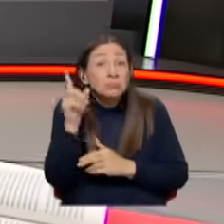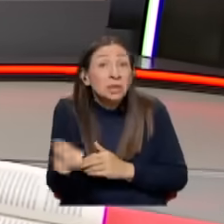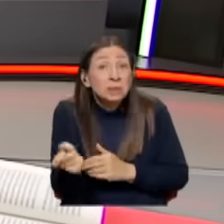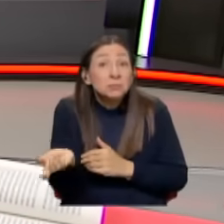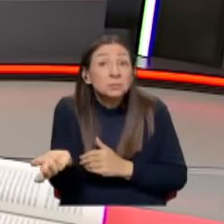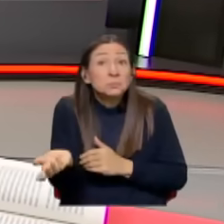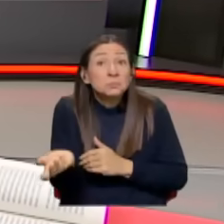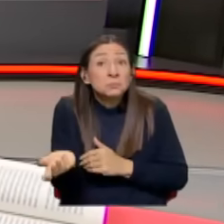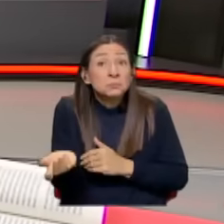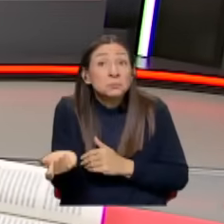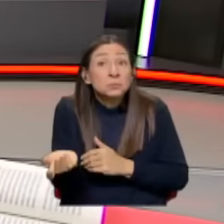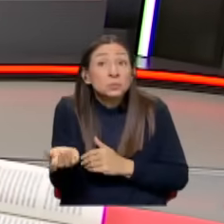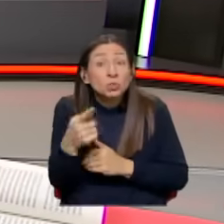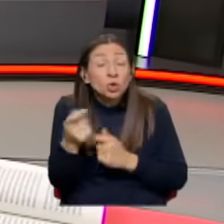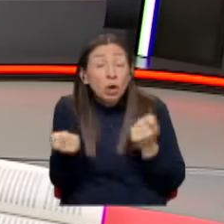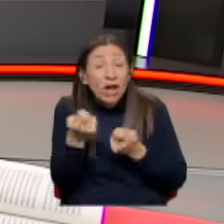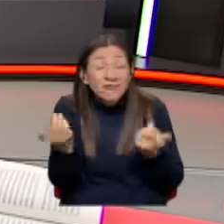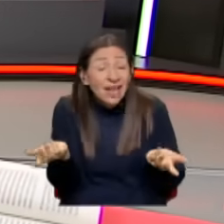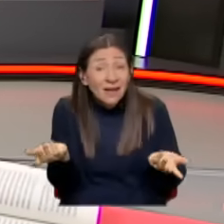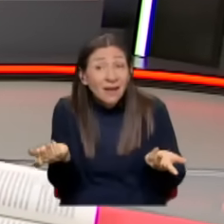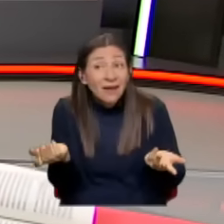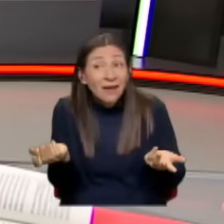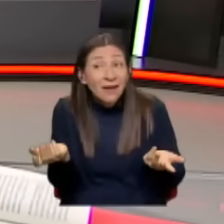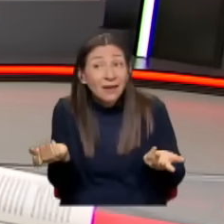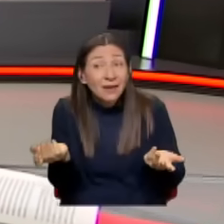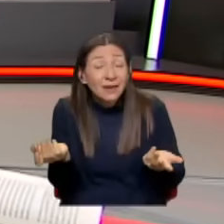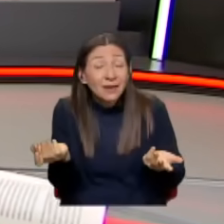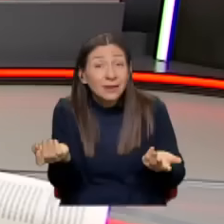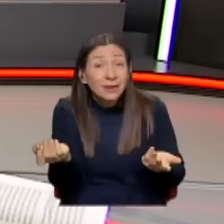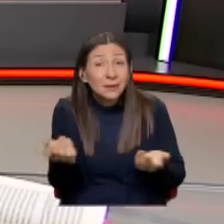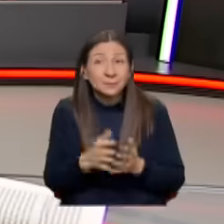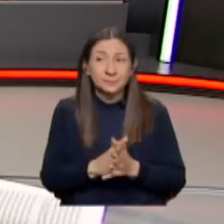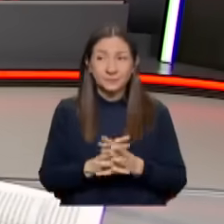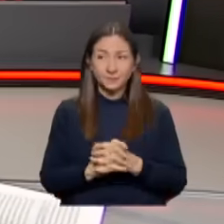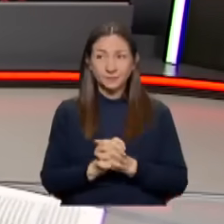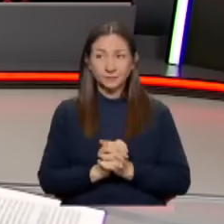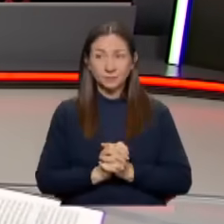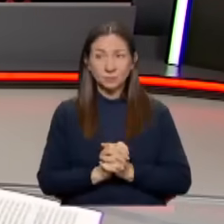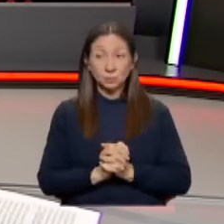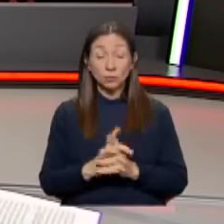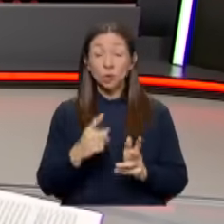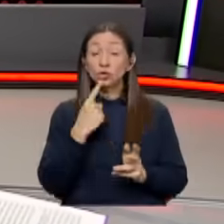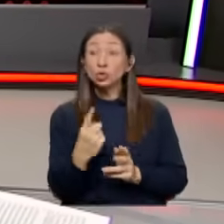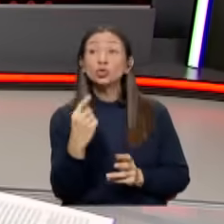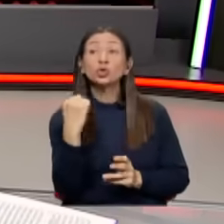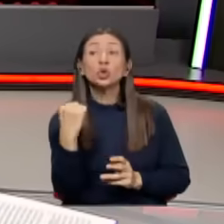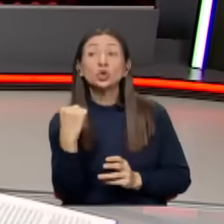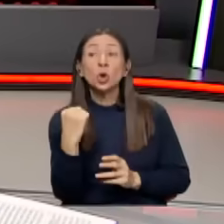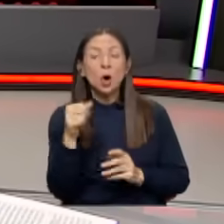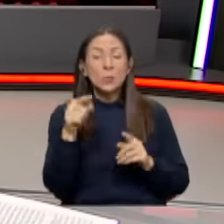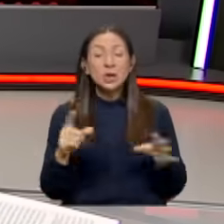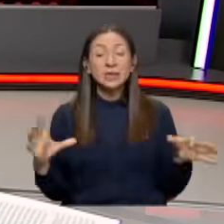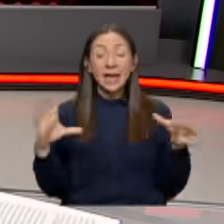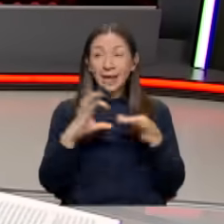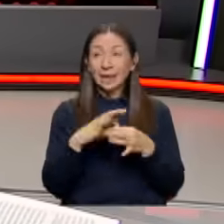Buradaki görev ne? Sözün gücü